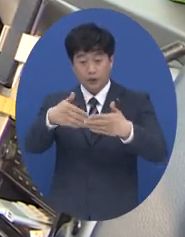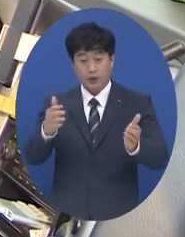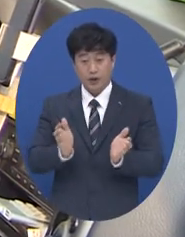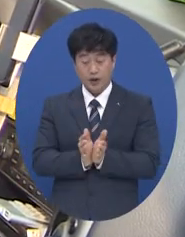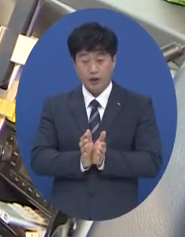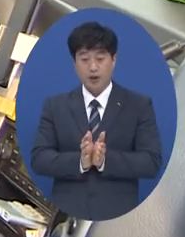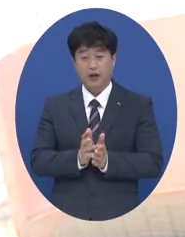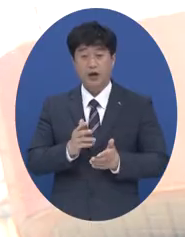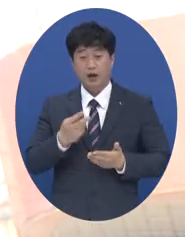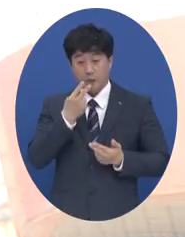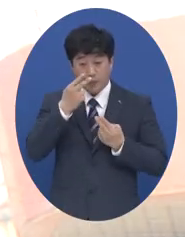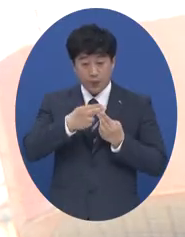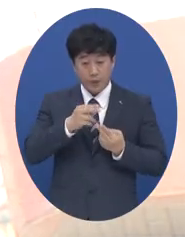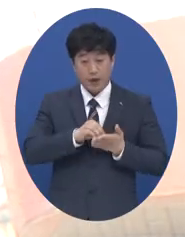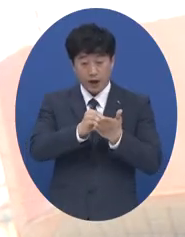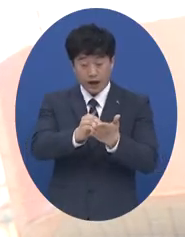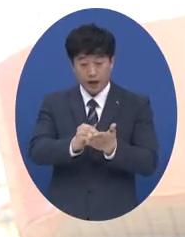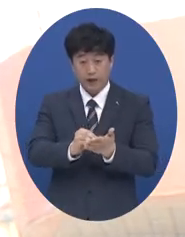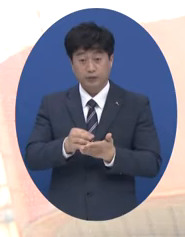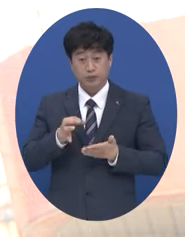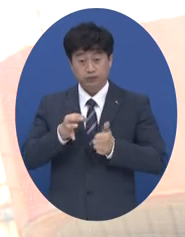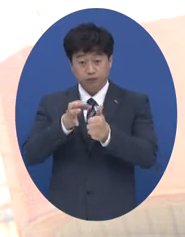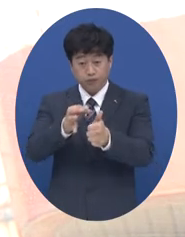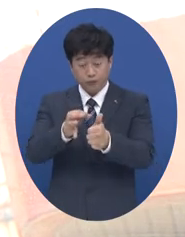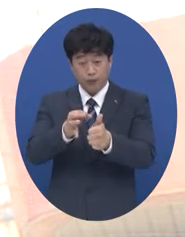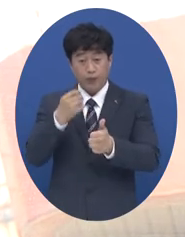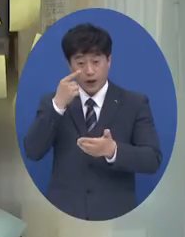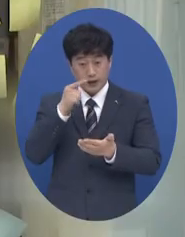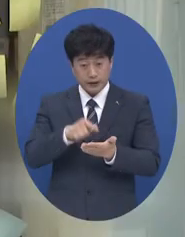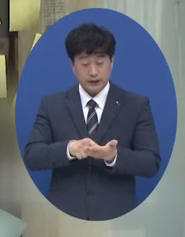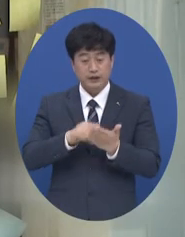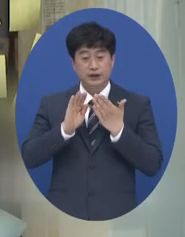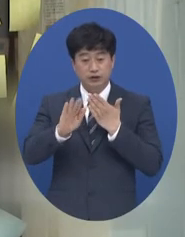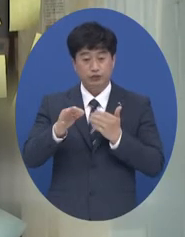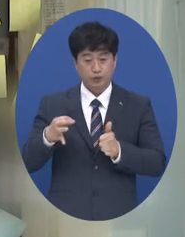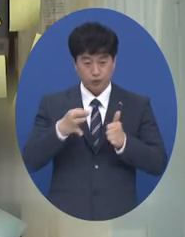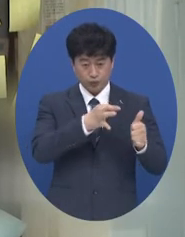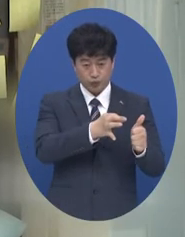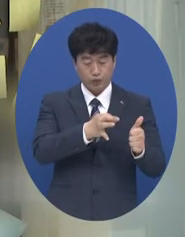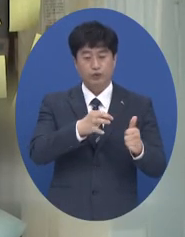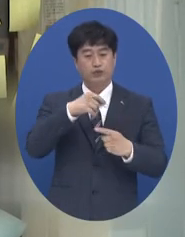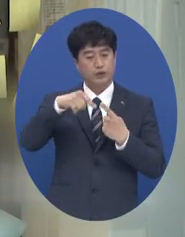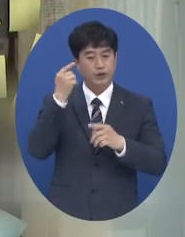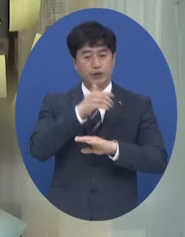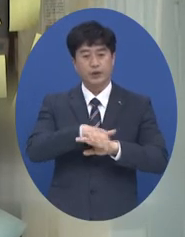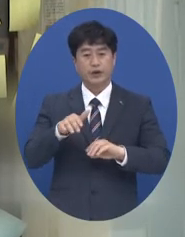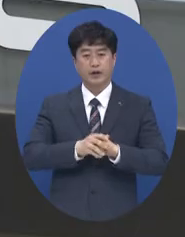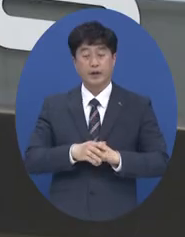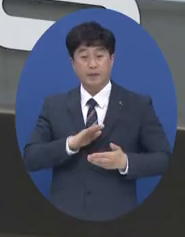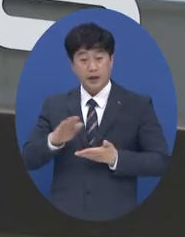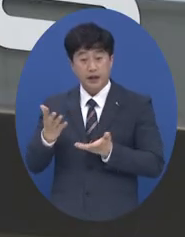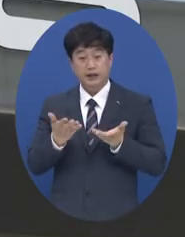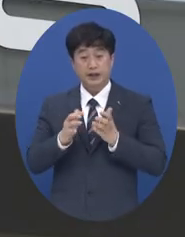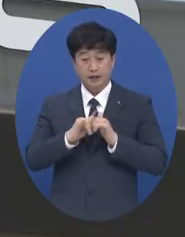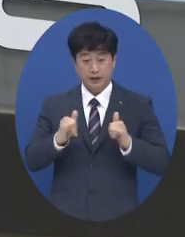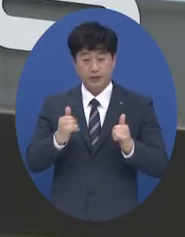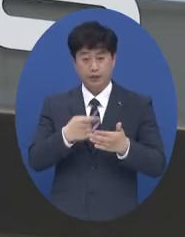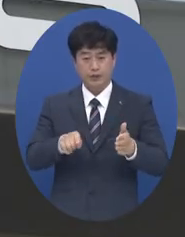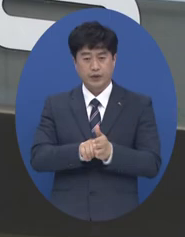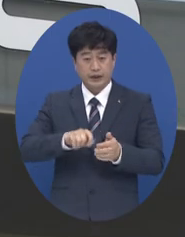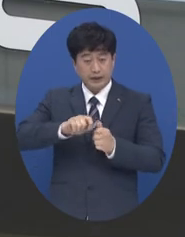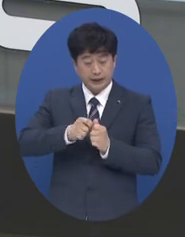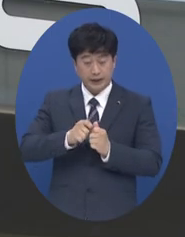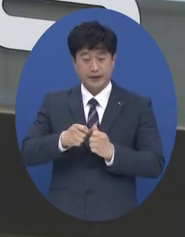가입과 보험료 납부가 확인되면 지원금을 지급하는 방식으로 운영할 방침입니다. 플랫폼 배달 노동자들을